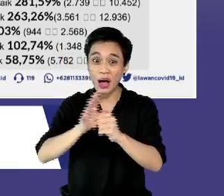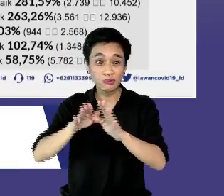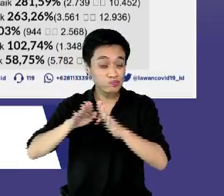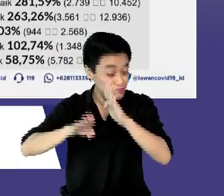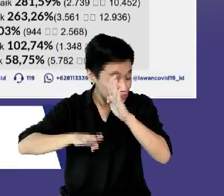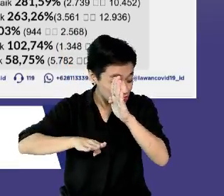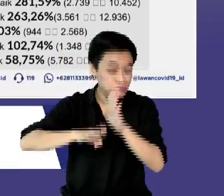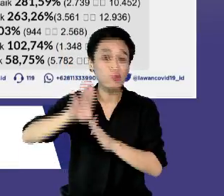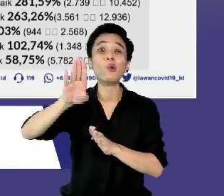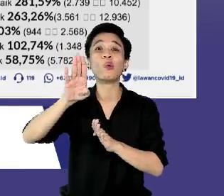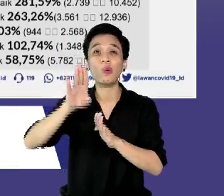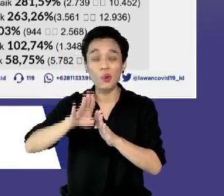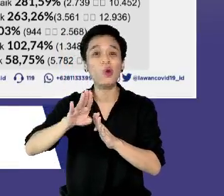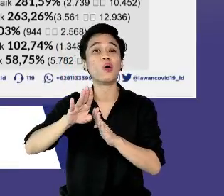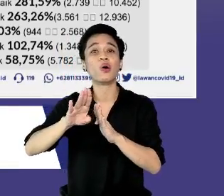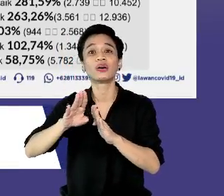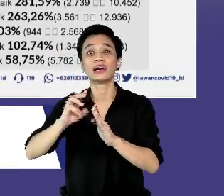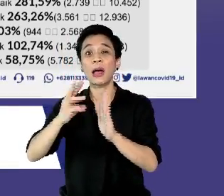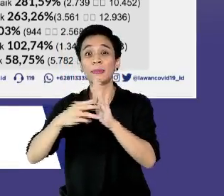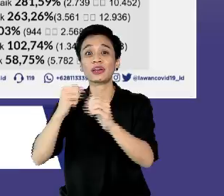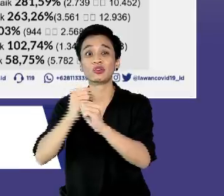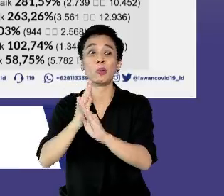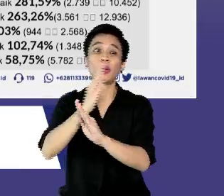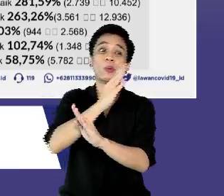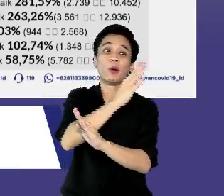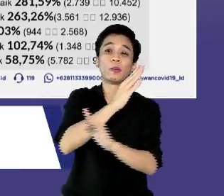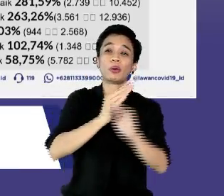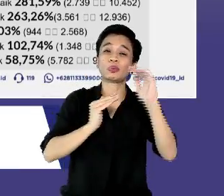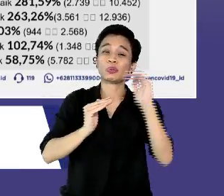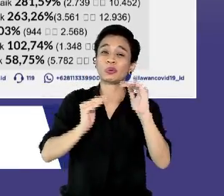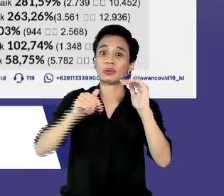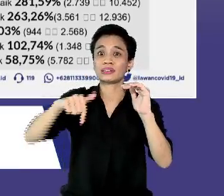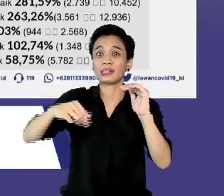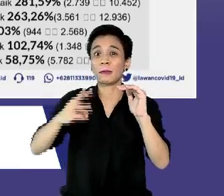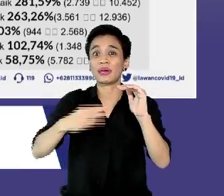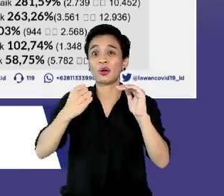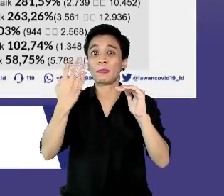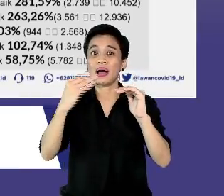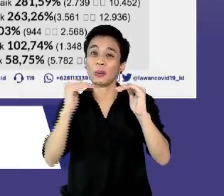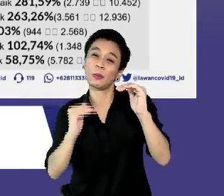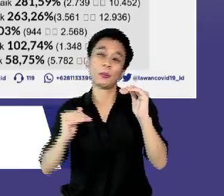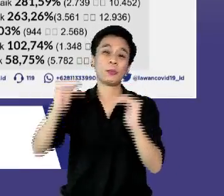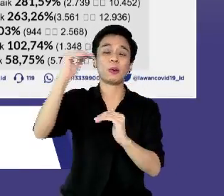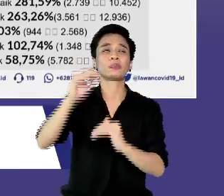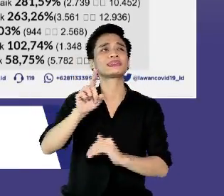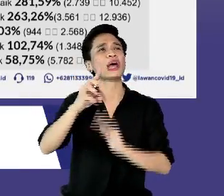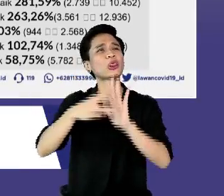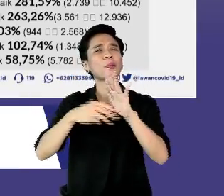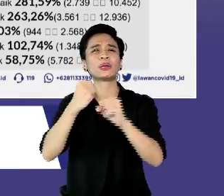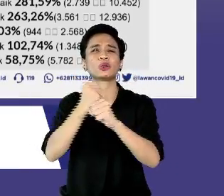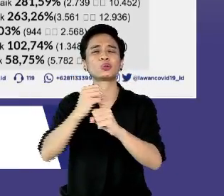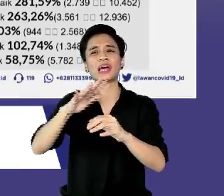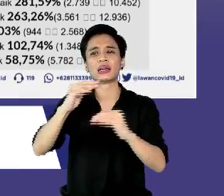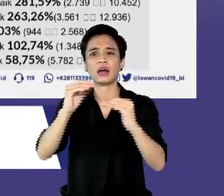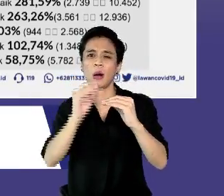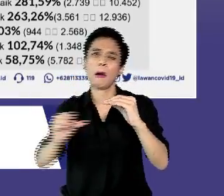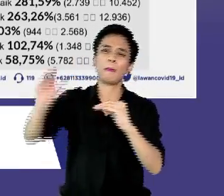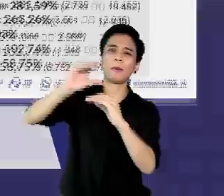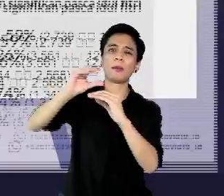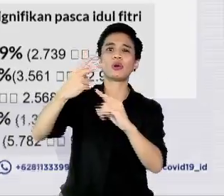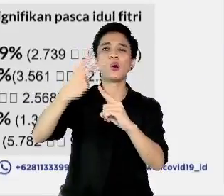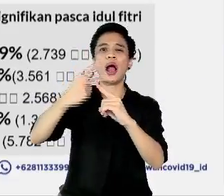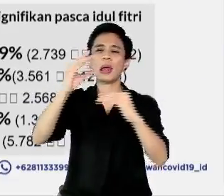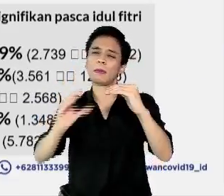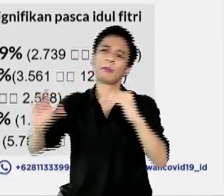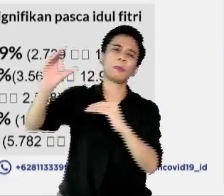signifikan jika dibandingkan dengan minggu sebelumnya. Dalam 1 minggu saja terjadi kenaikan hampir 2 kali lipat.